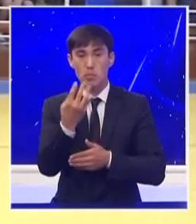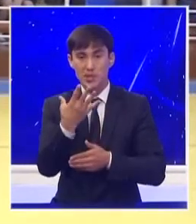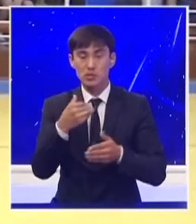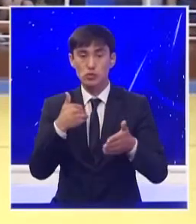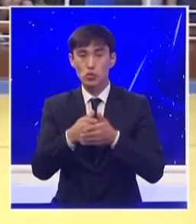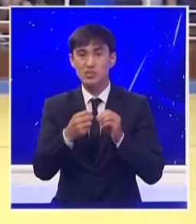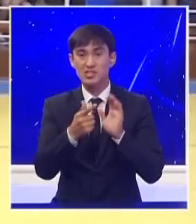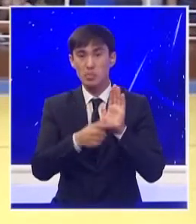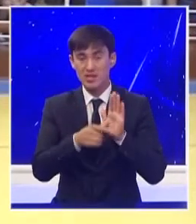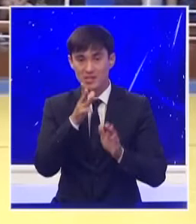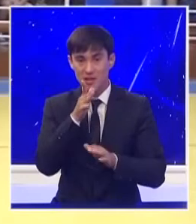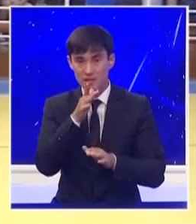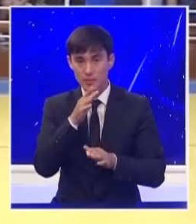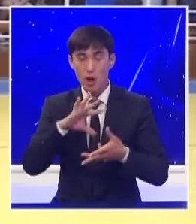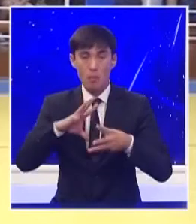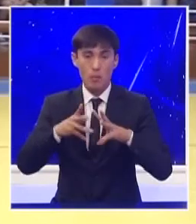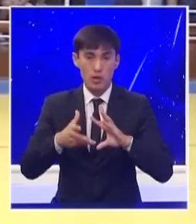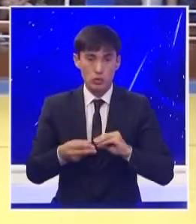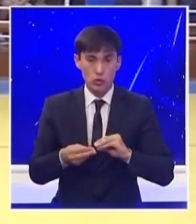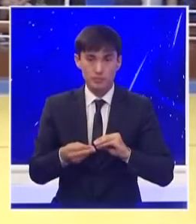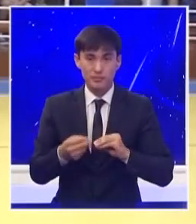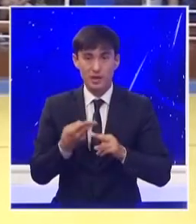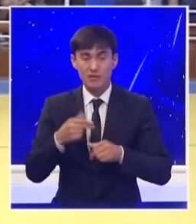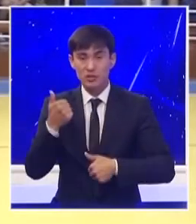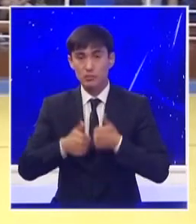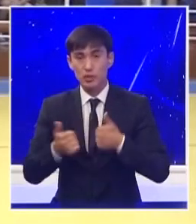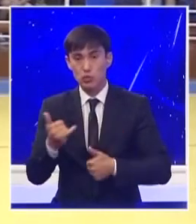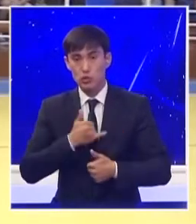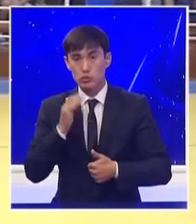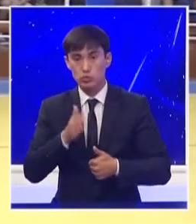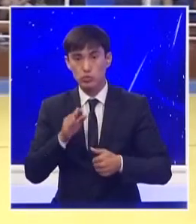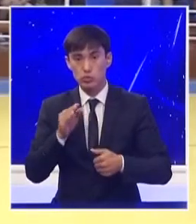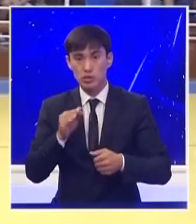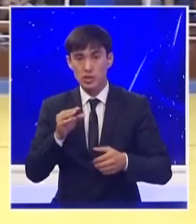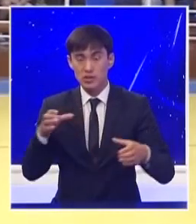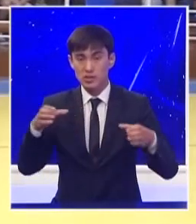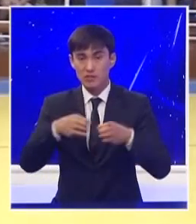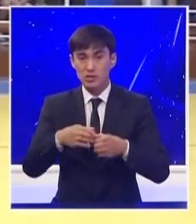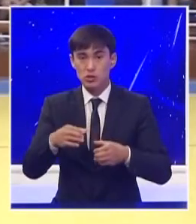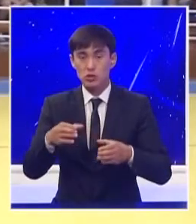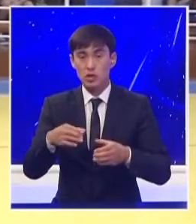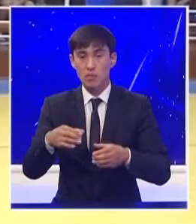лет. И по итогам этого чемпионата у нас будет составляться сборная команда.